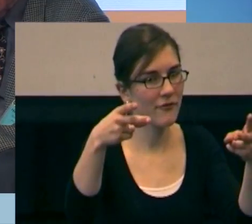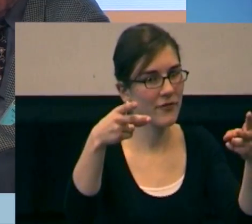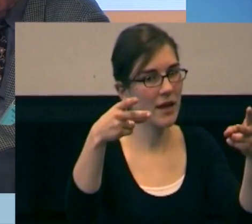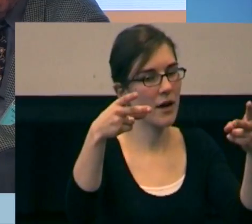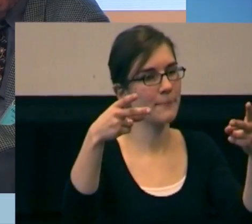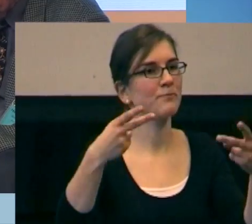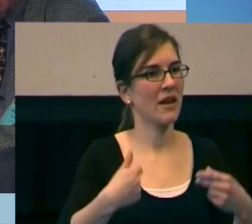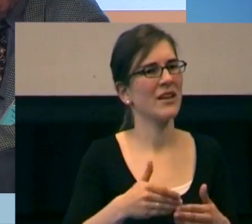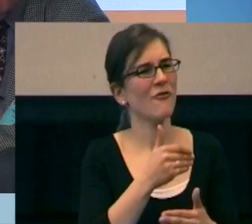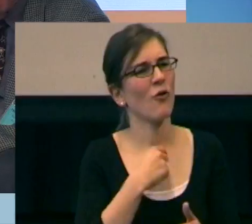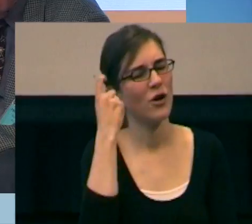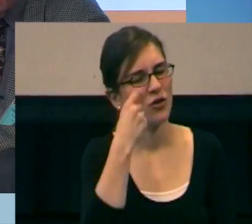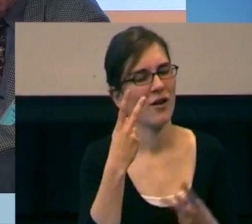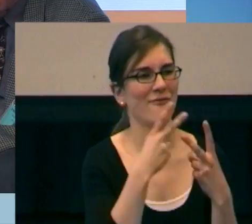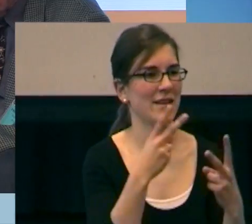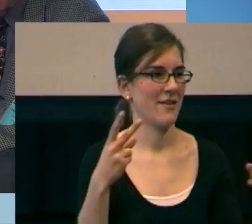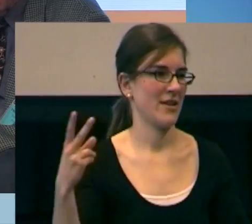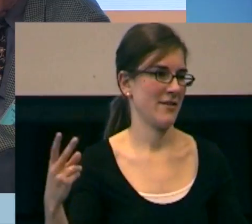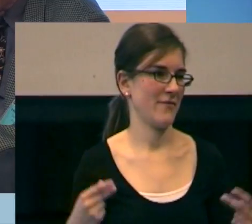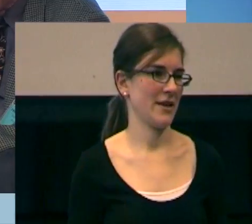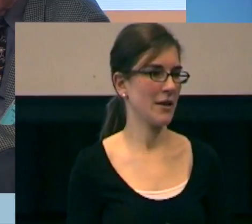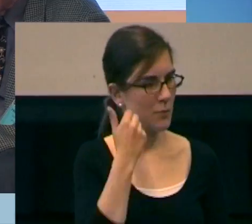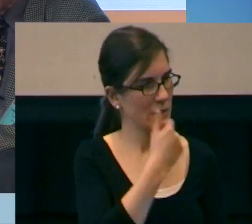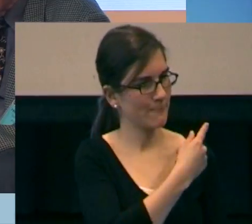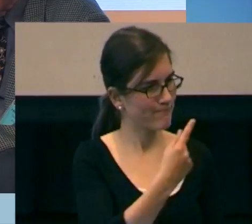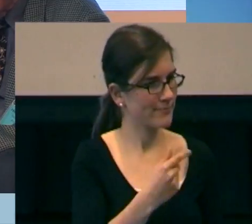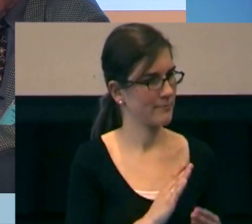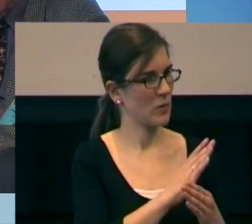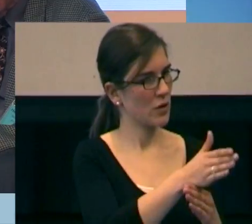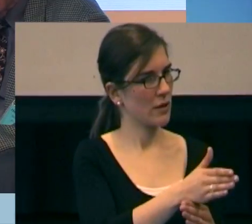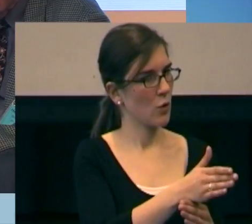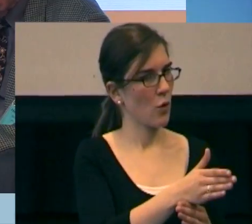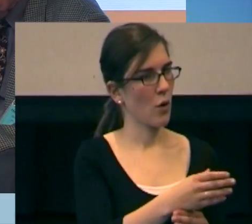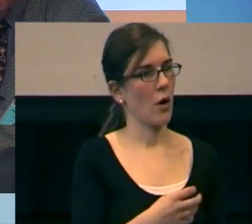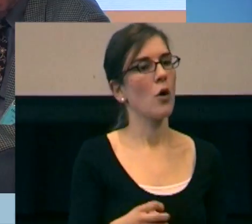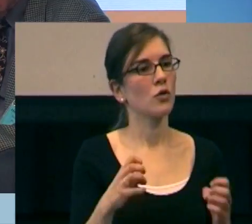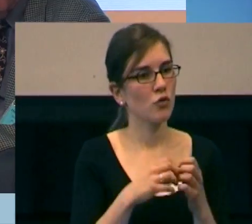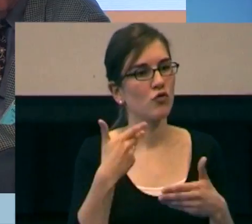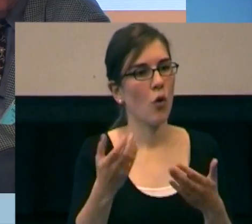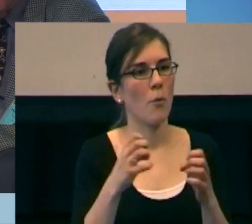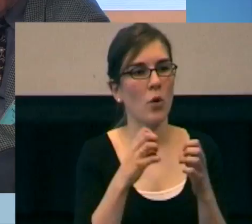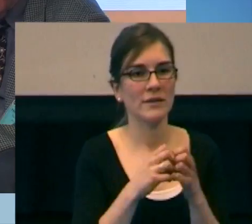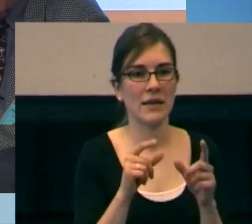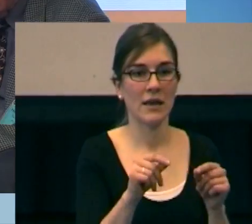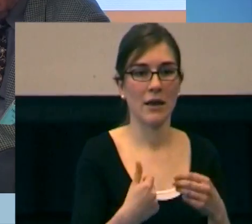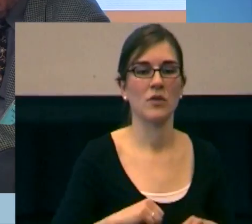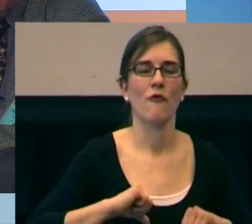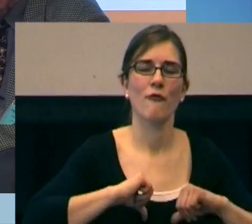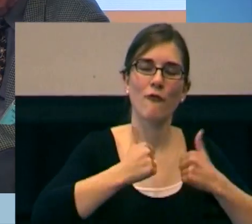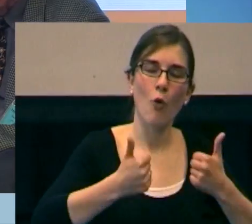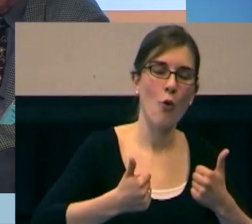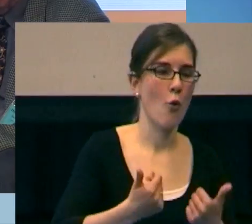zu sensibilisieren, damit der Prostatakrebs möglichst früh erkannt wird und noch